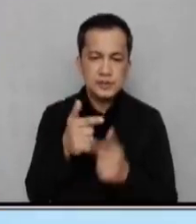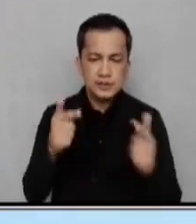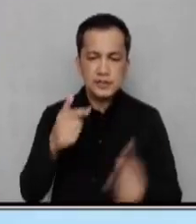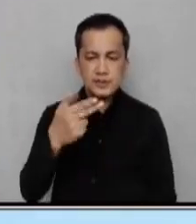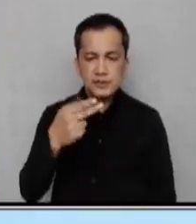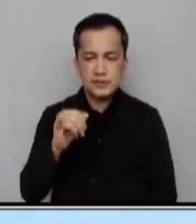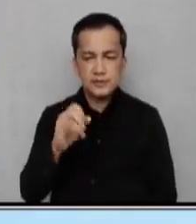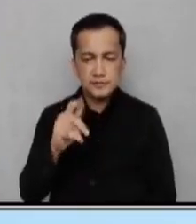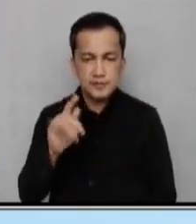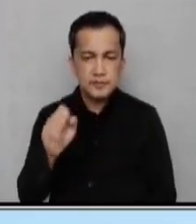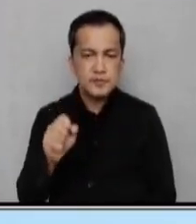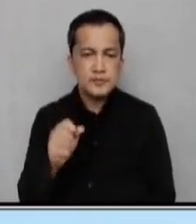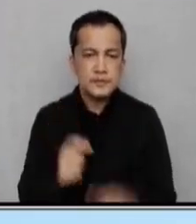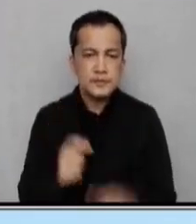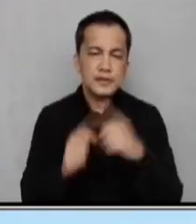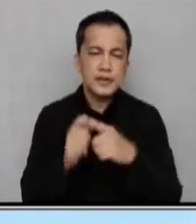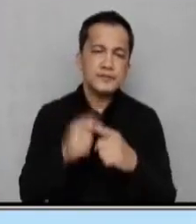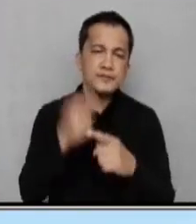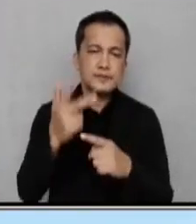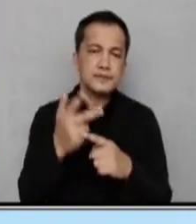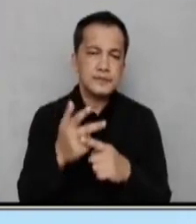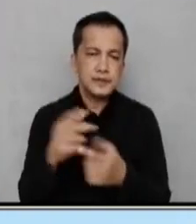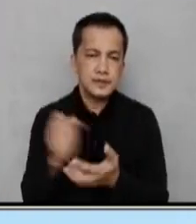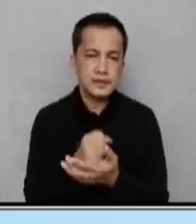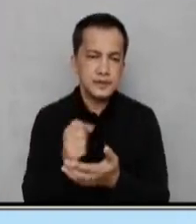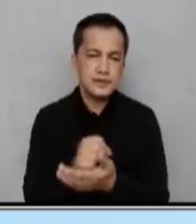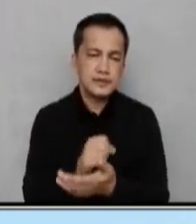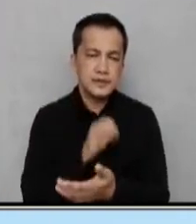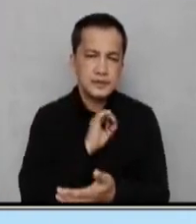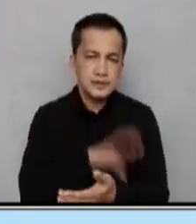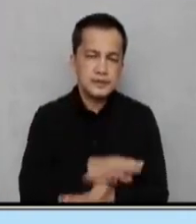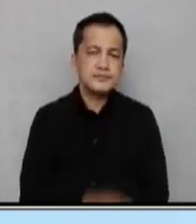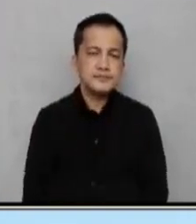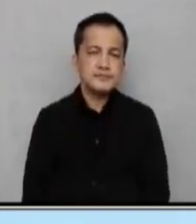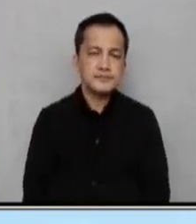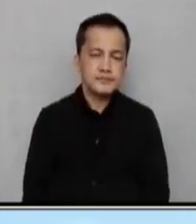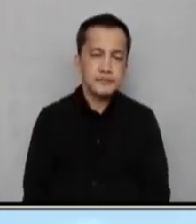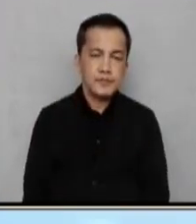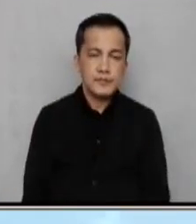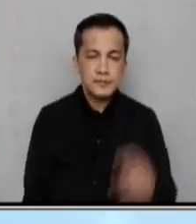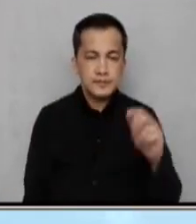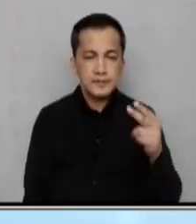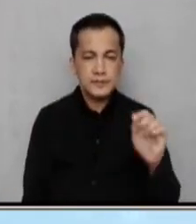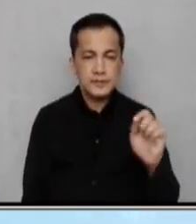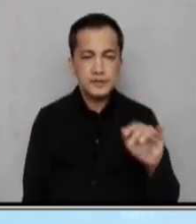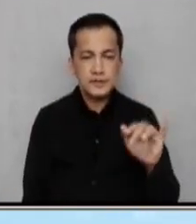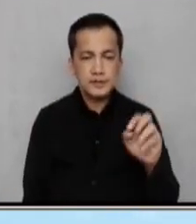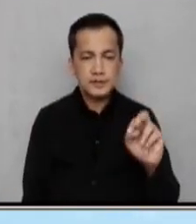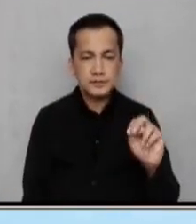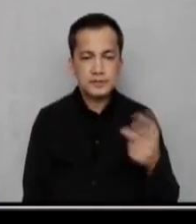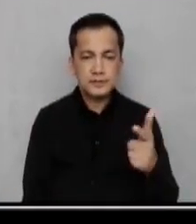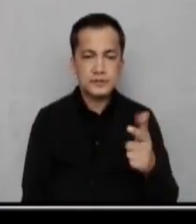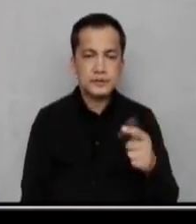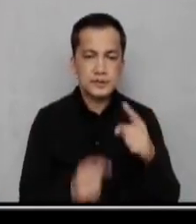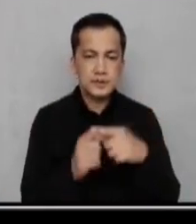South Korea highest grossing box office hits. Habang si Taehyang, isang award-winning South Korean